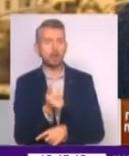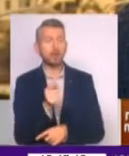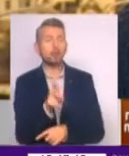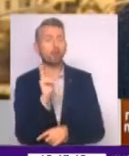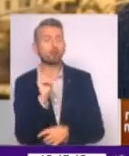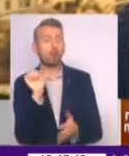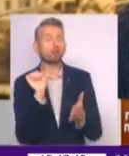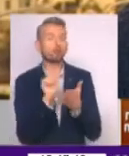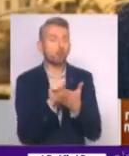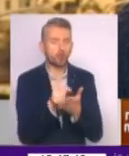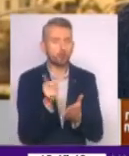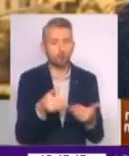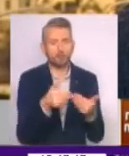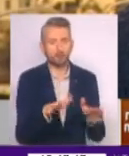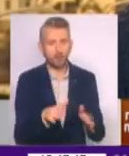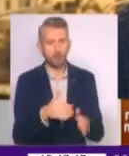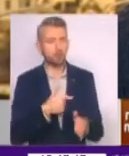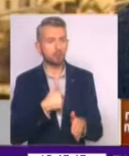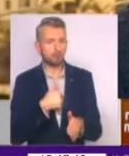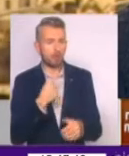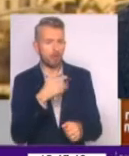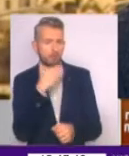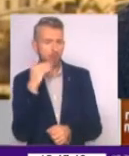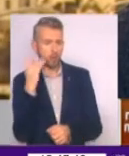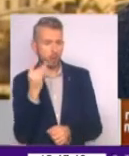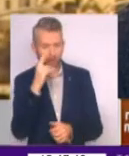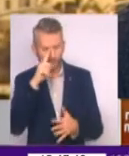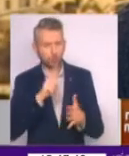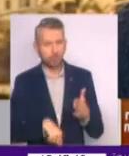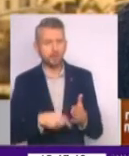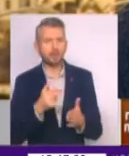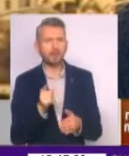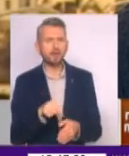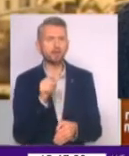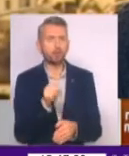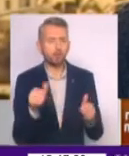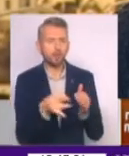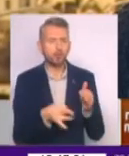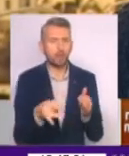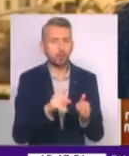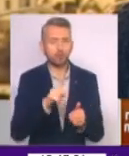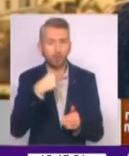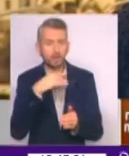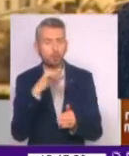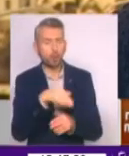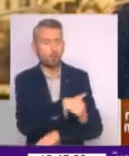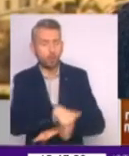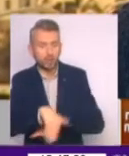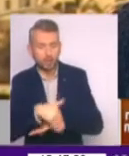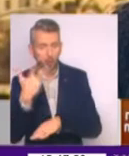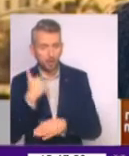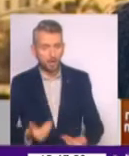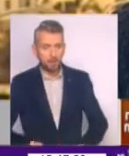тому відчиняють. Я вже неодноразово переконався, навіть в тому ж мікрорайоні, якщо казати про вулиці, коли мешканці